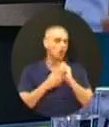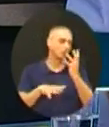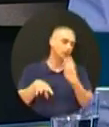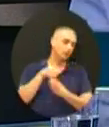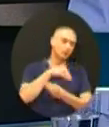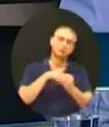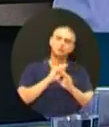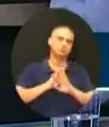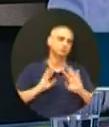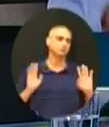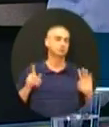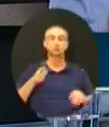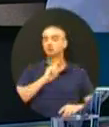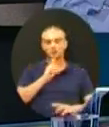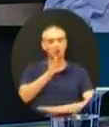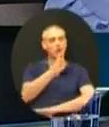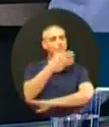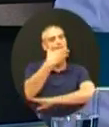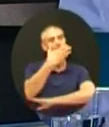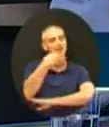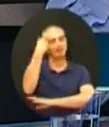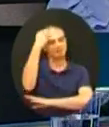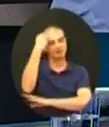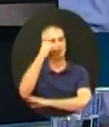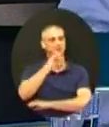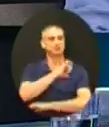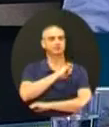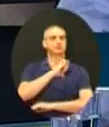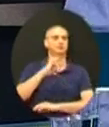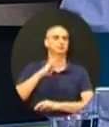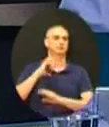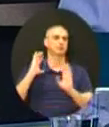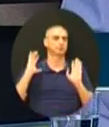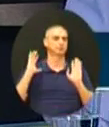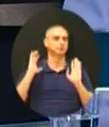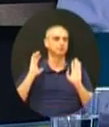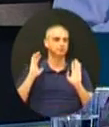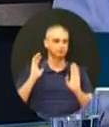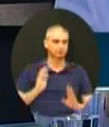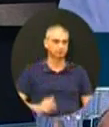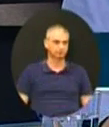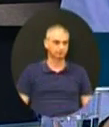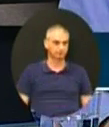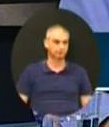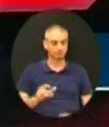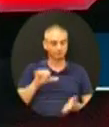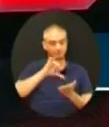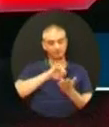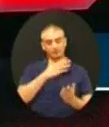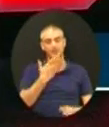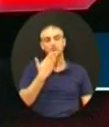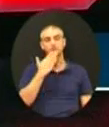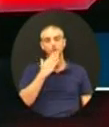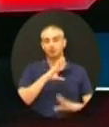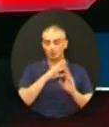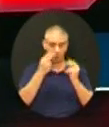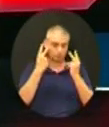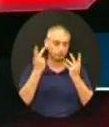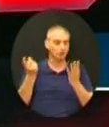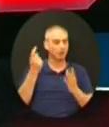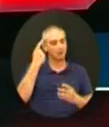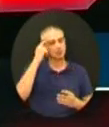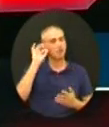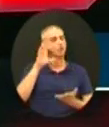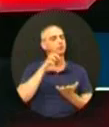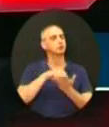סיטואציה מדינית אחרת, שהיא לא מדינה פלסטינית זו לצד זו. כלומר, ובירתה ירושלים, עם כל המשמע, בקיצור, עמדות